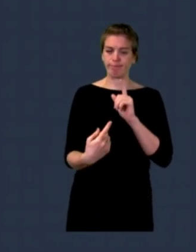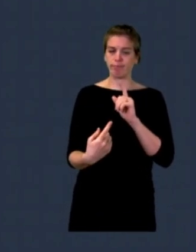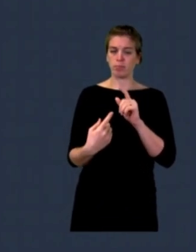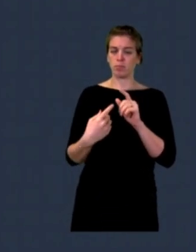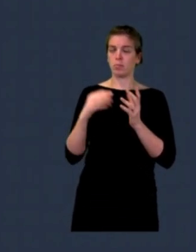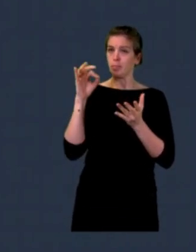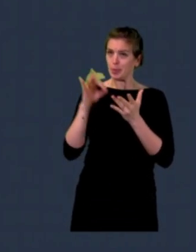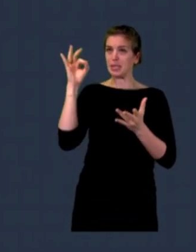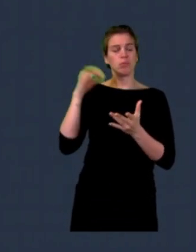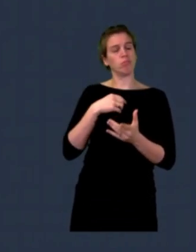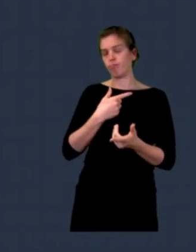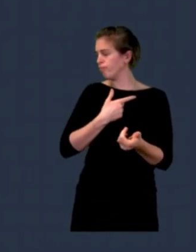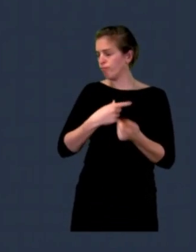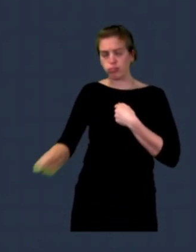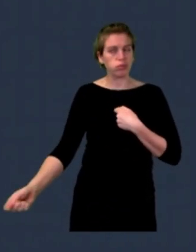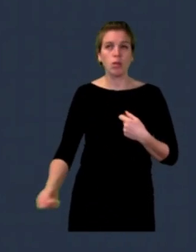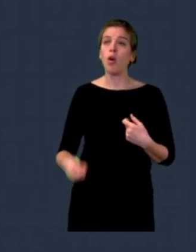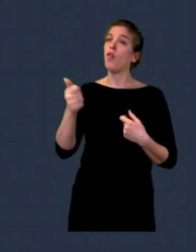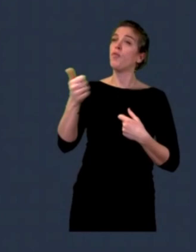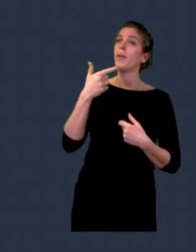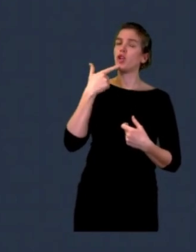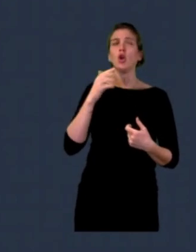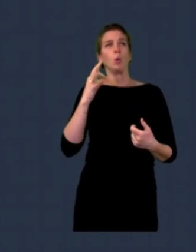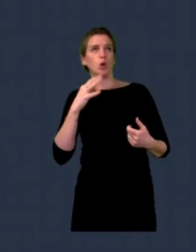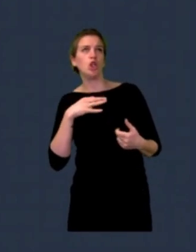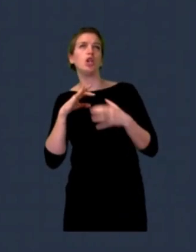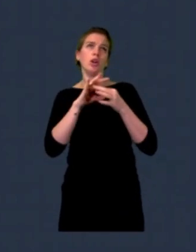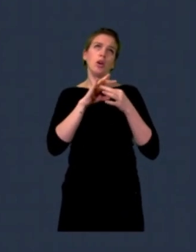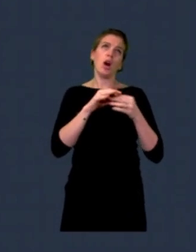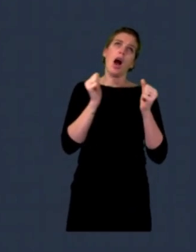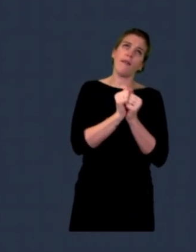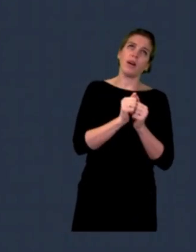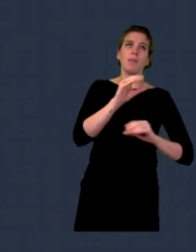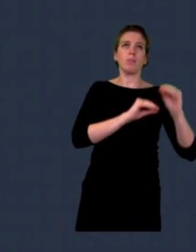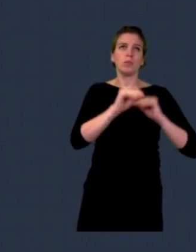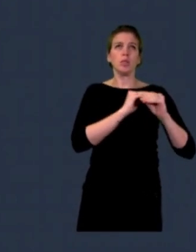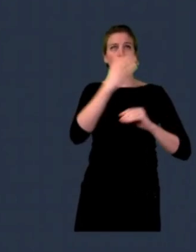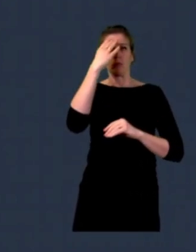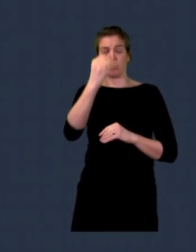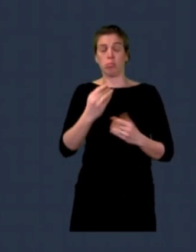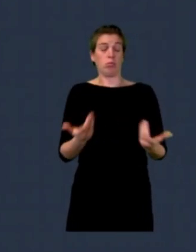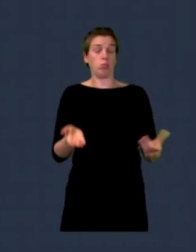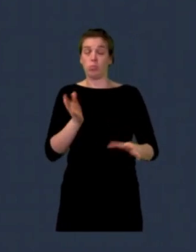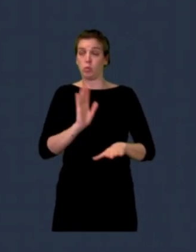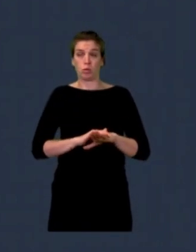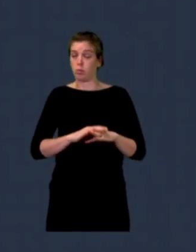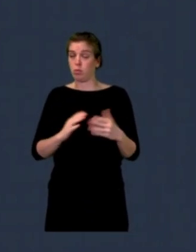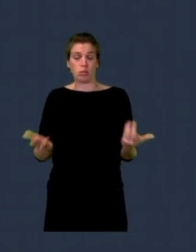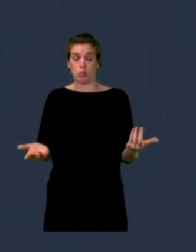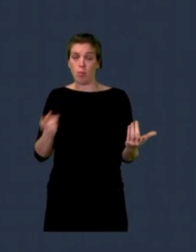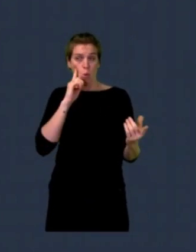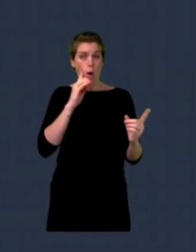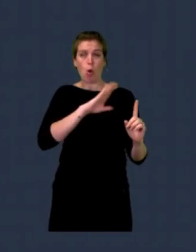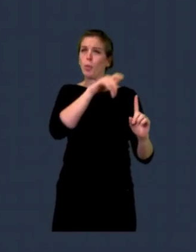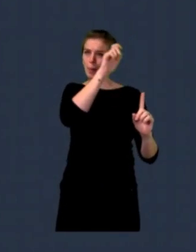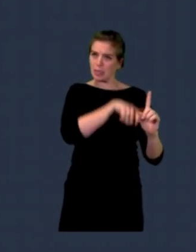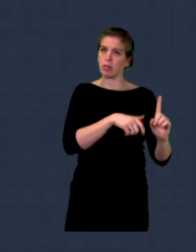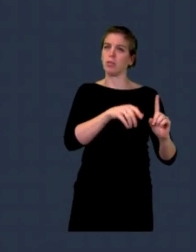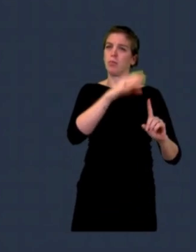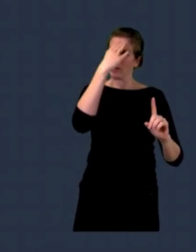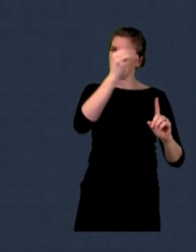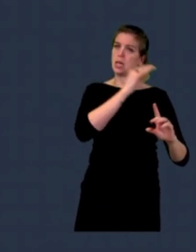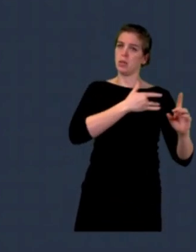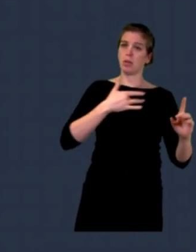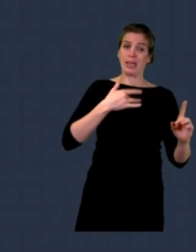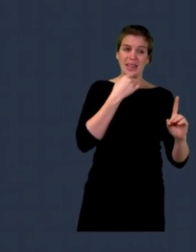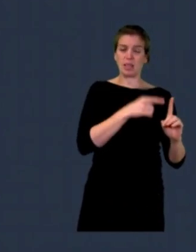en concertation avec les professionnels de santé. Pourtant, le président de l'Union régionale des professionnels de santé a également mis en garde sur la